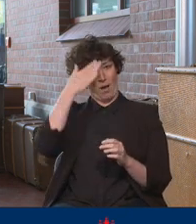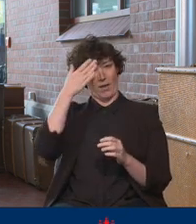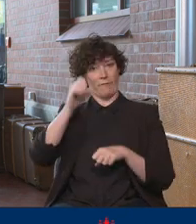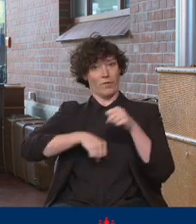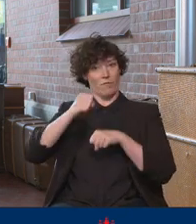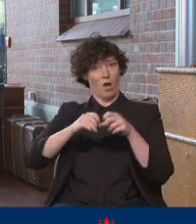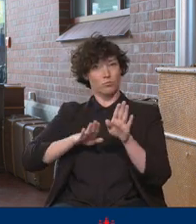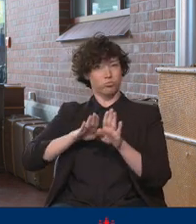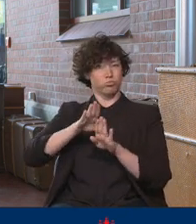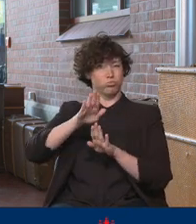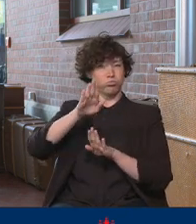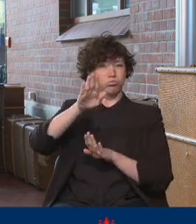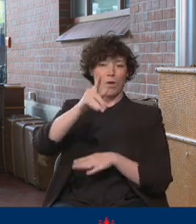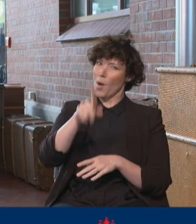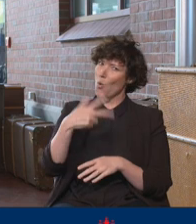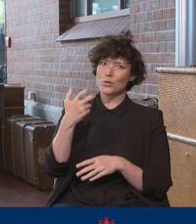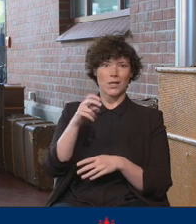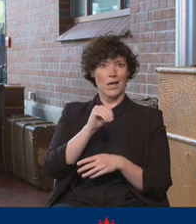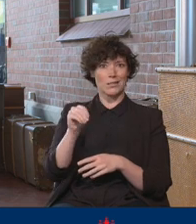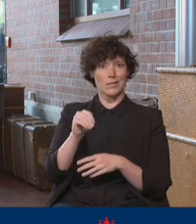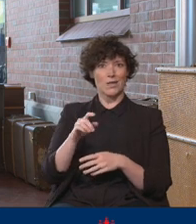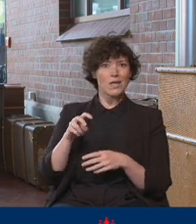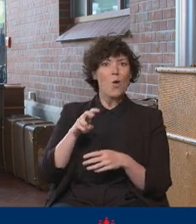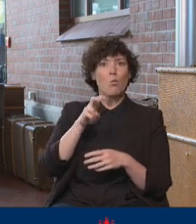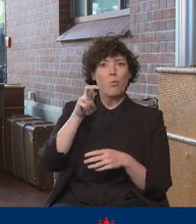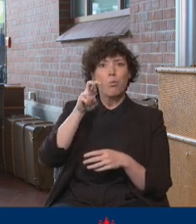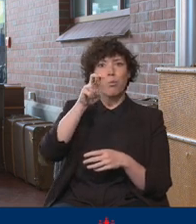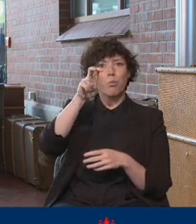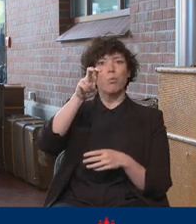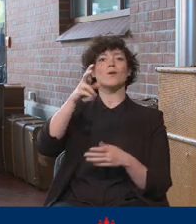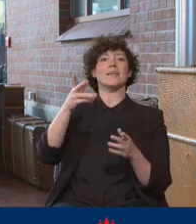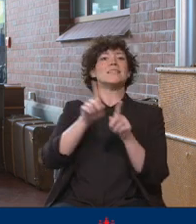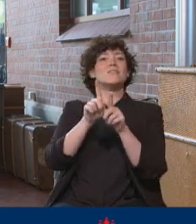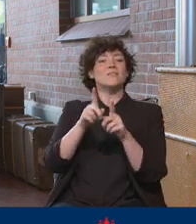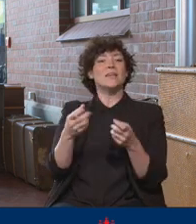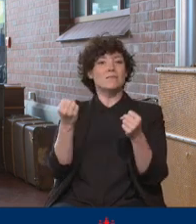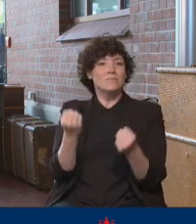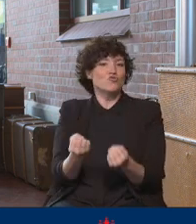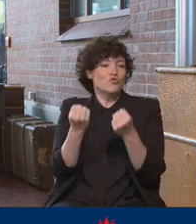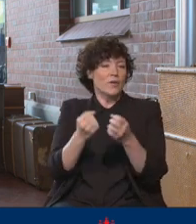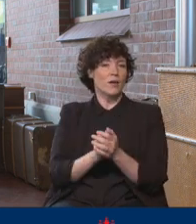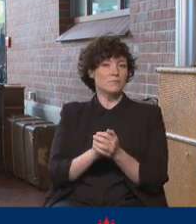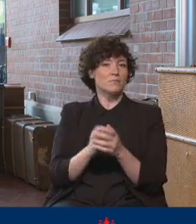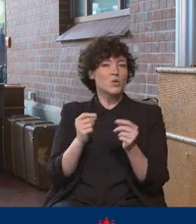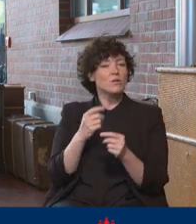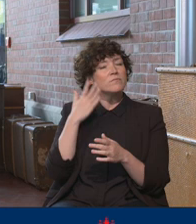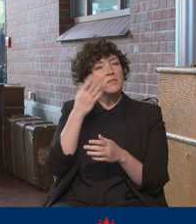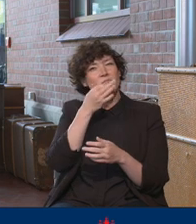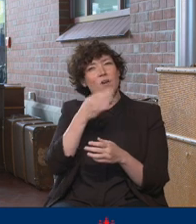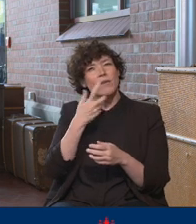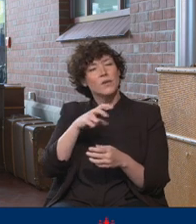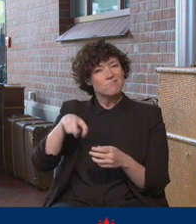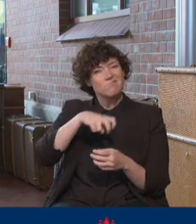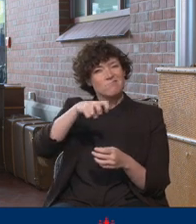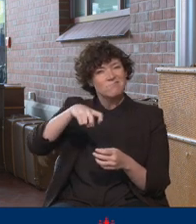muss das sind schon tatsächlich hemmnisse wo man noch mal fragen muss ist das richtig hier in der brücke zu bauen und darum haben wir dann noch